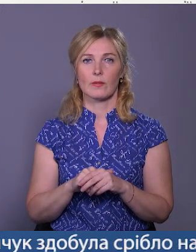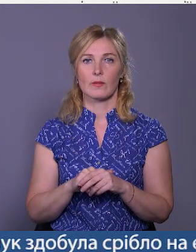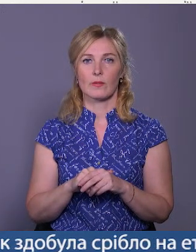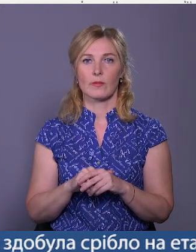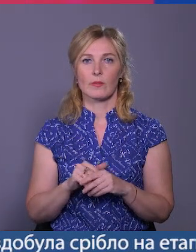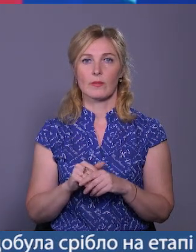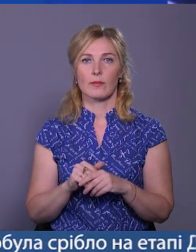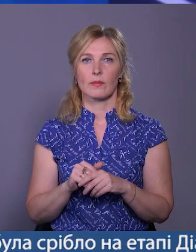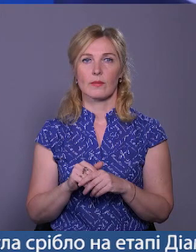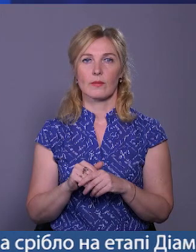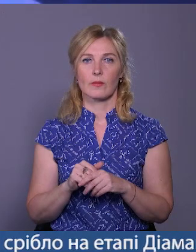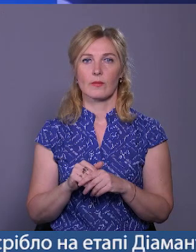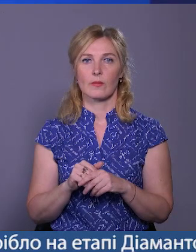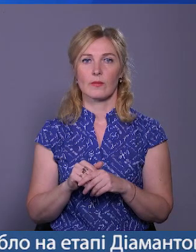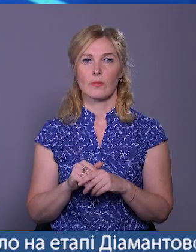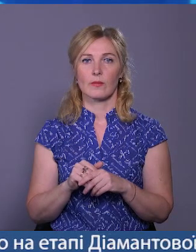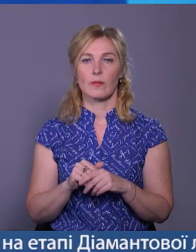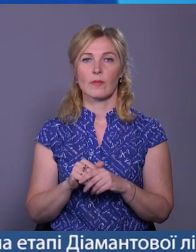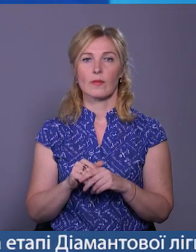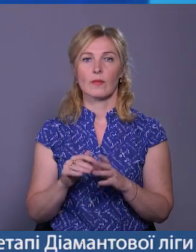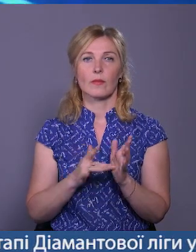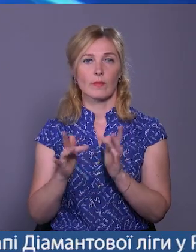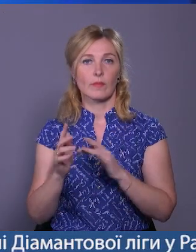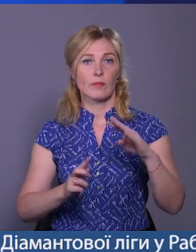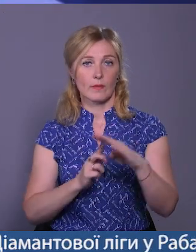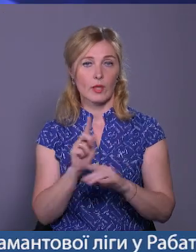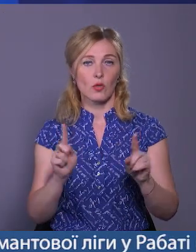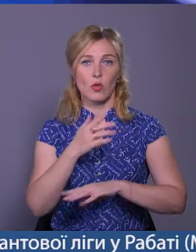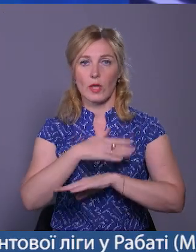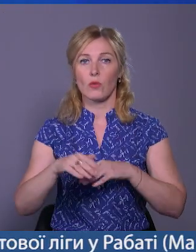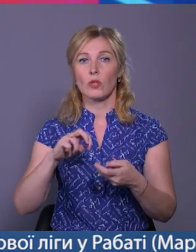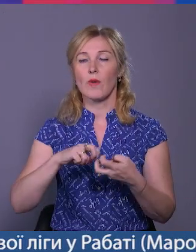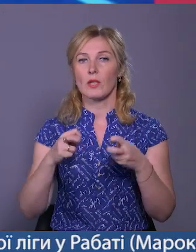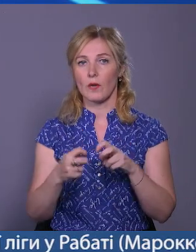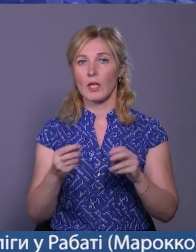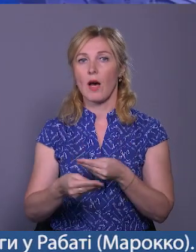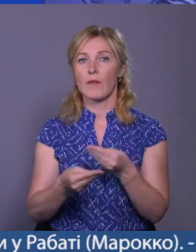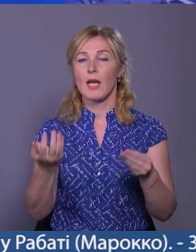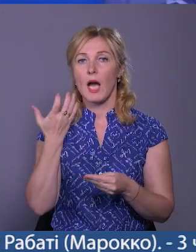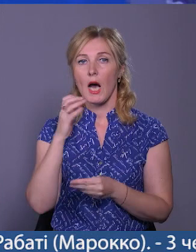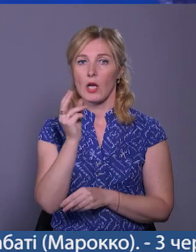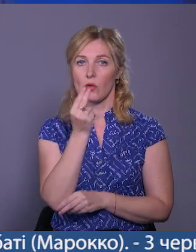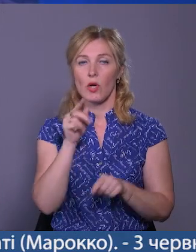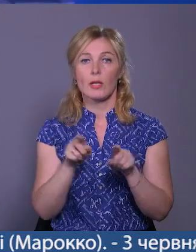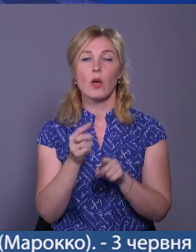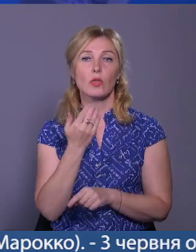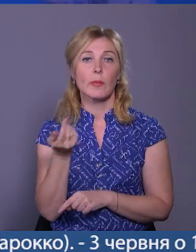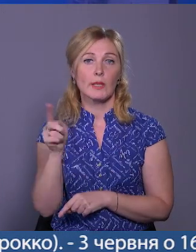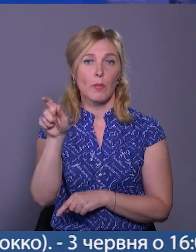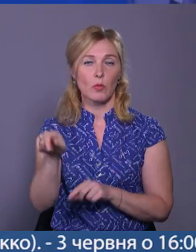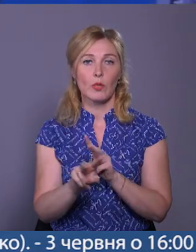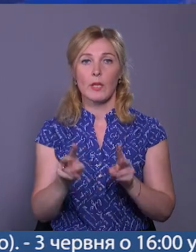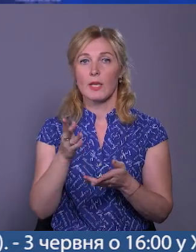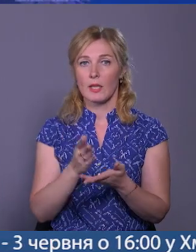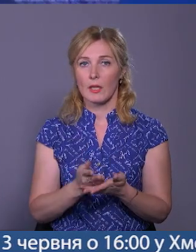міста у свято-георгіївському храмі що на вулиці Івана Франка видають гарячу їжу та напої тим людям